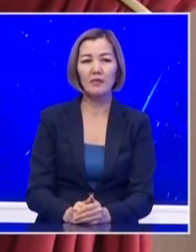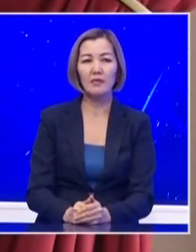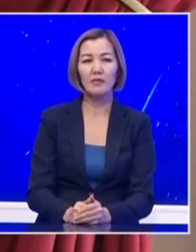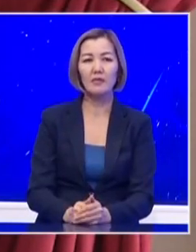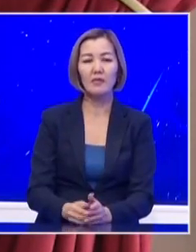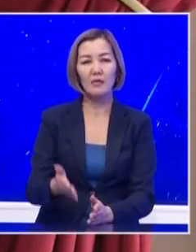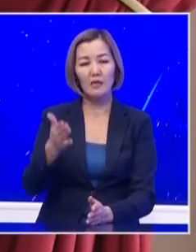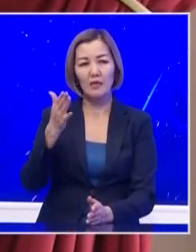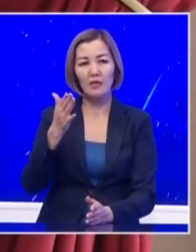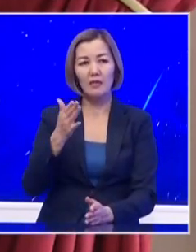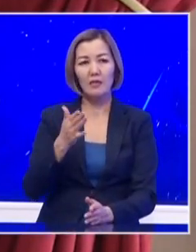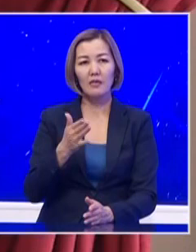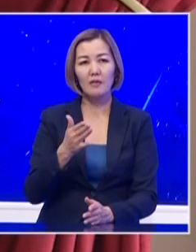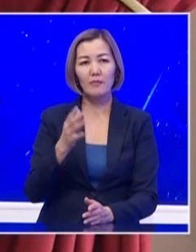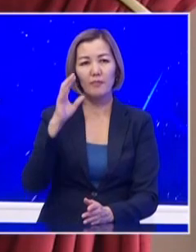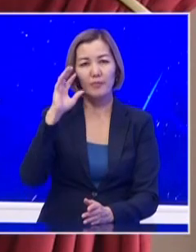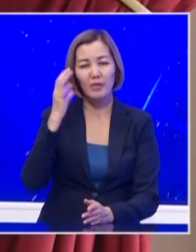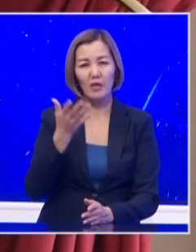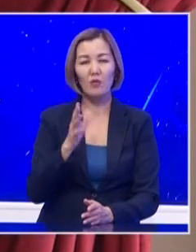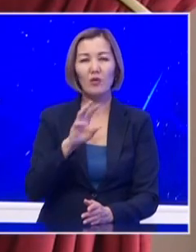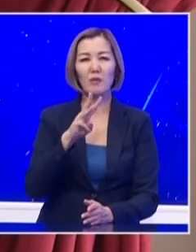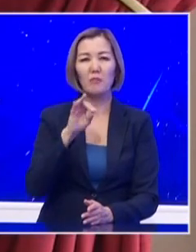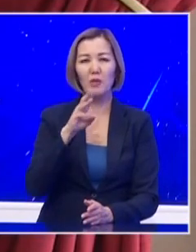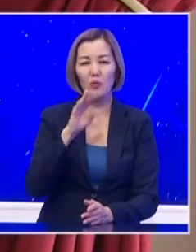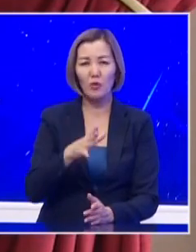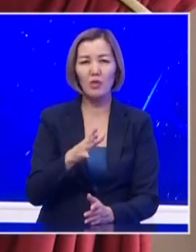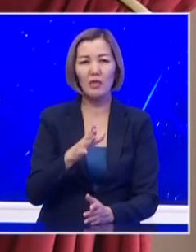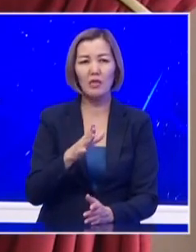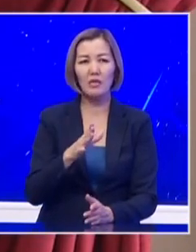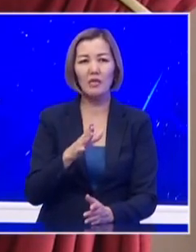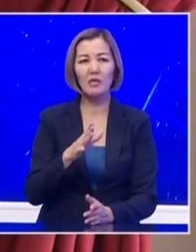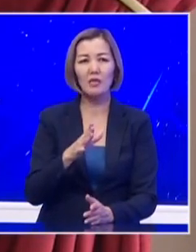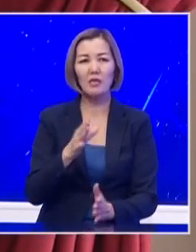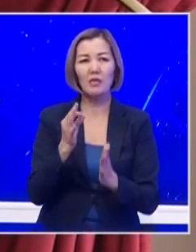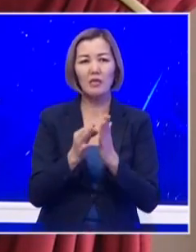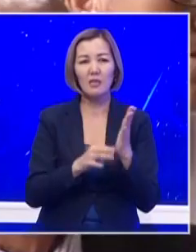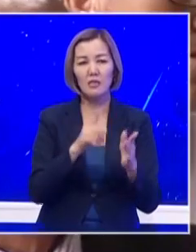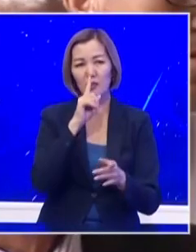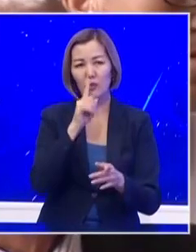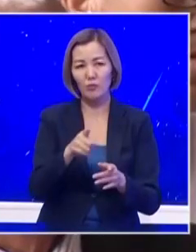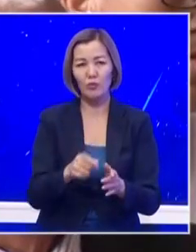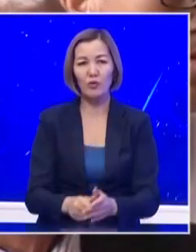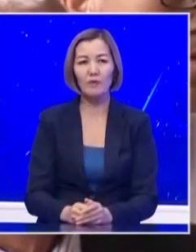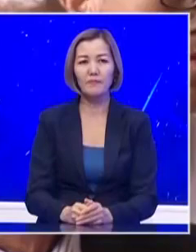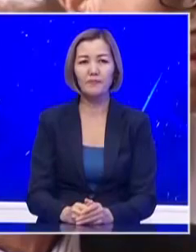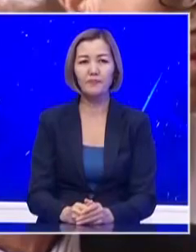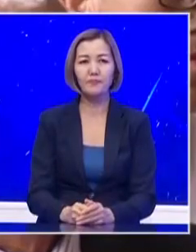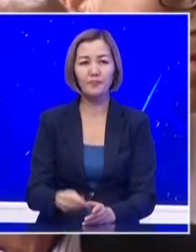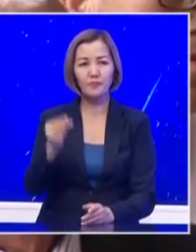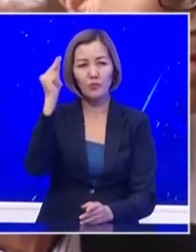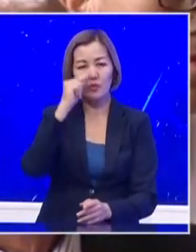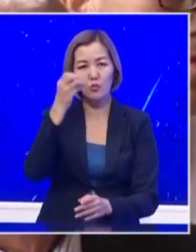Методика, психология, педагогика деген тест болмайды. Елден бастап болмайды, мен оны алдырып тастадым. Оқу ағарту министрі